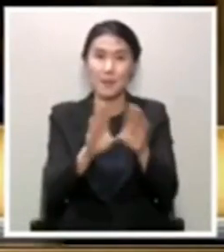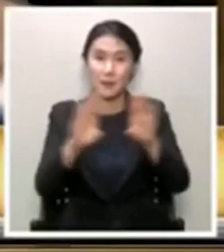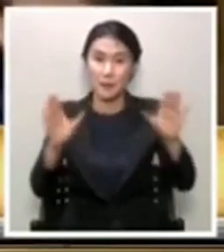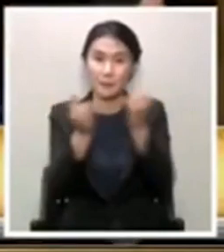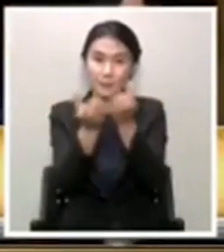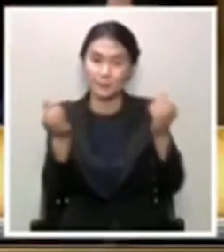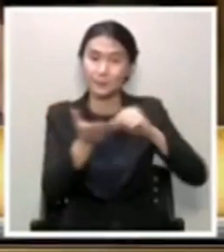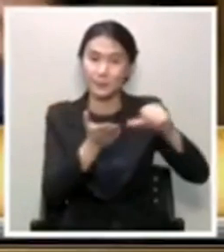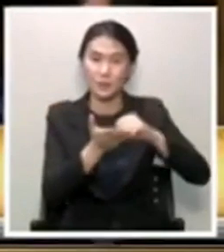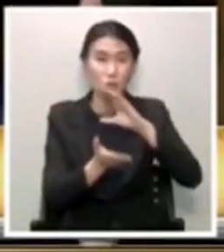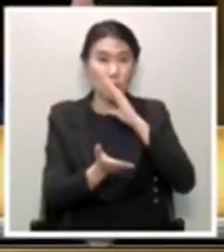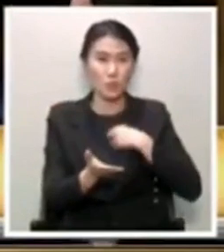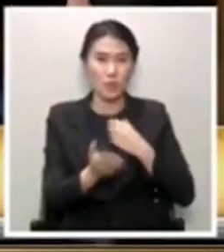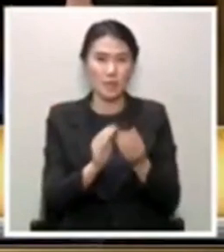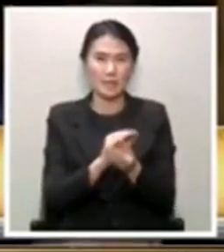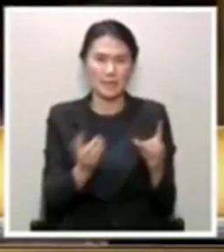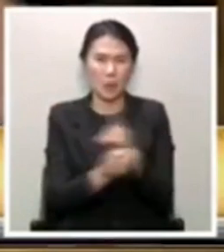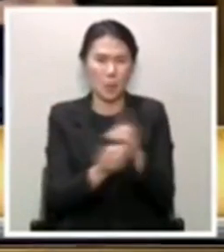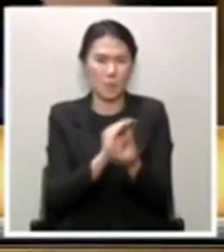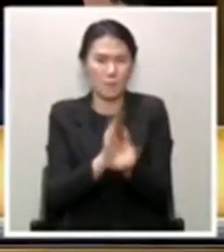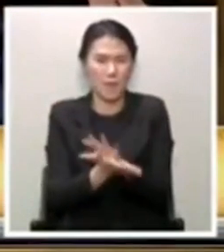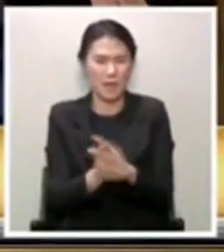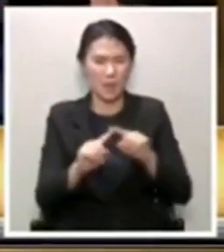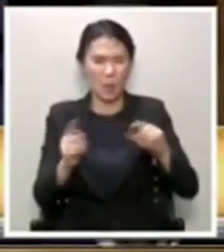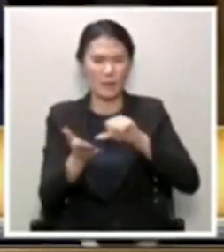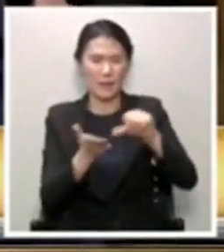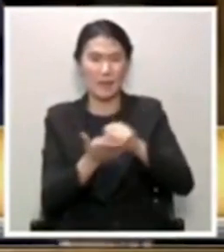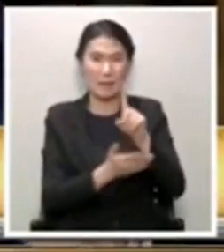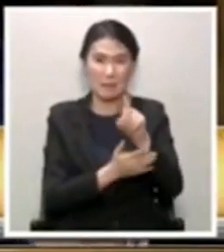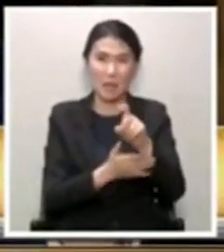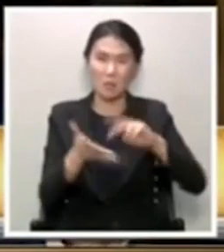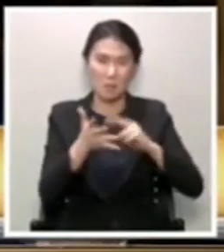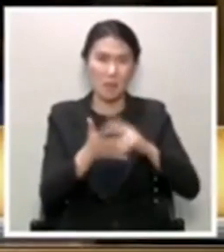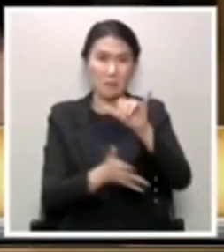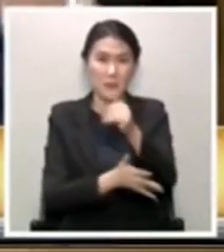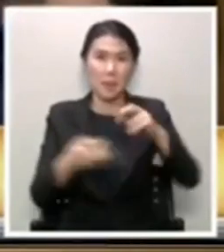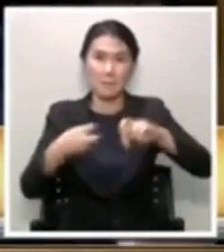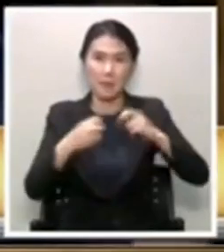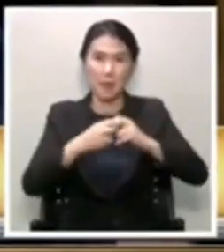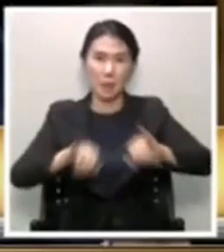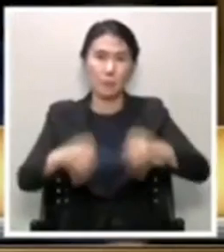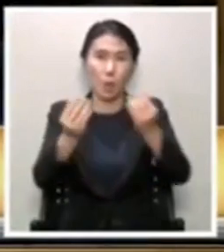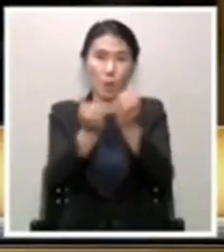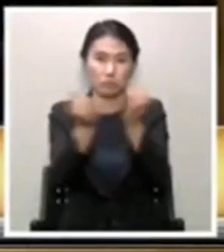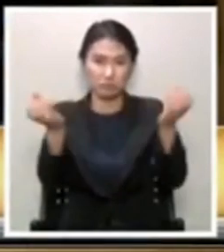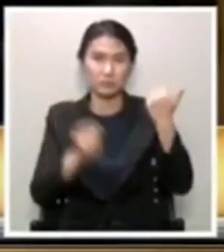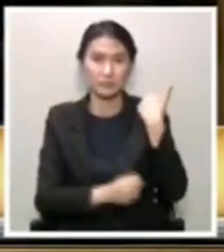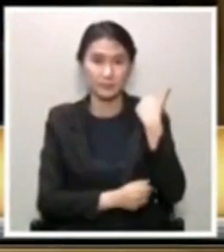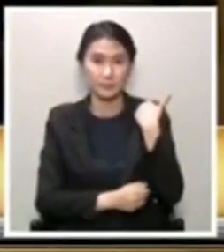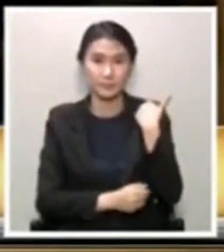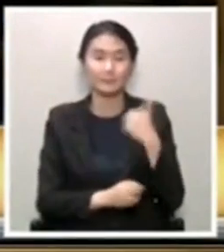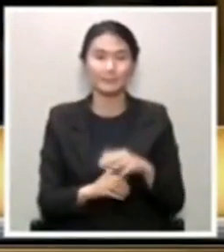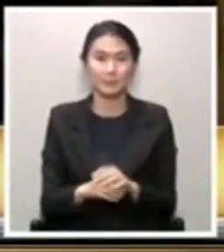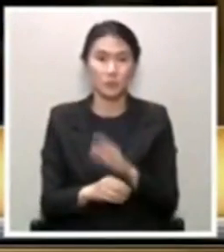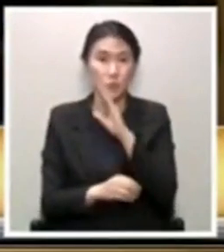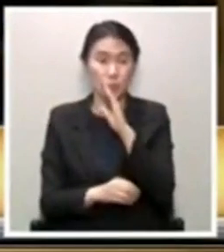ก้ไม่งั้นสังคมเปลี่ยนและแก้ไม่ได้เสียทีตรงกันข้ามจะเกิดวิกฤตการณ์ทางรัฐธรรมนูญขึ้นมาต้องเปิดโอกาสให้แก้ได้ในขณะเดียวกันถ้